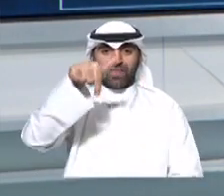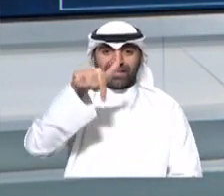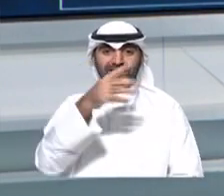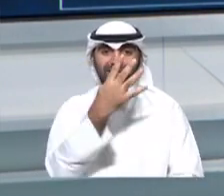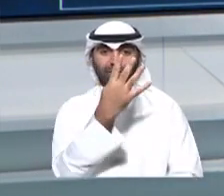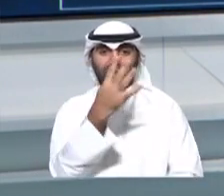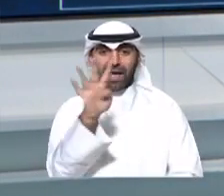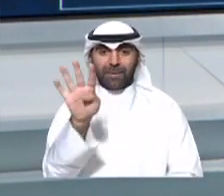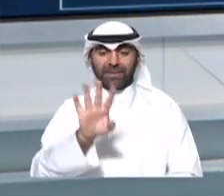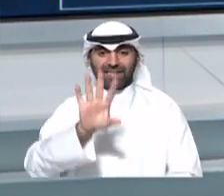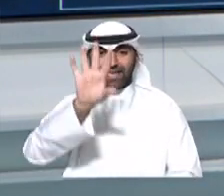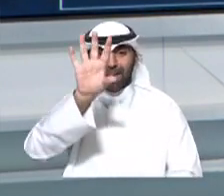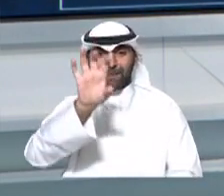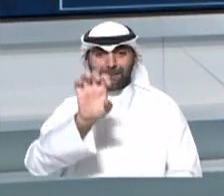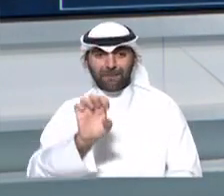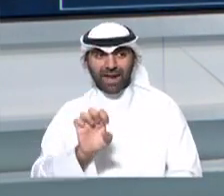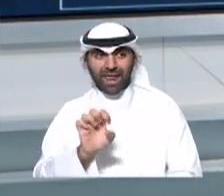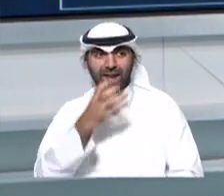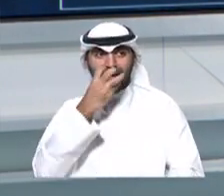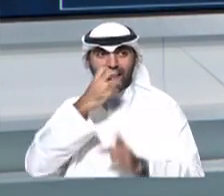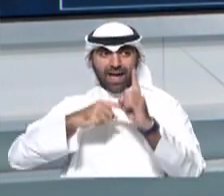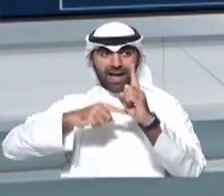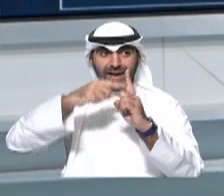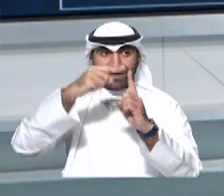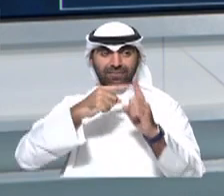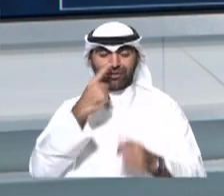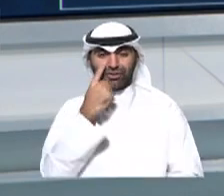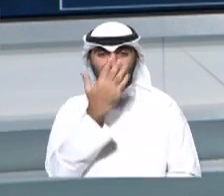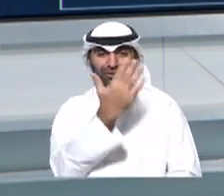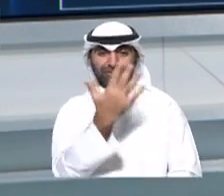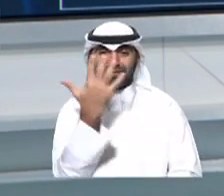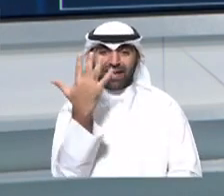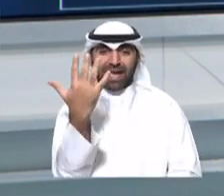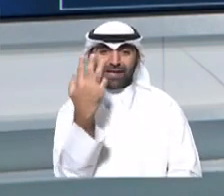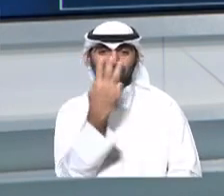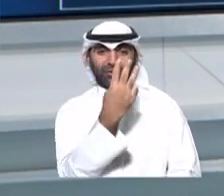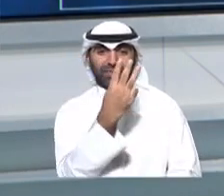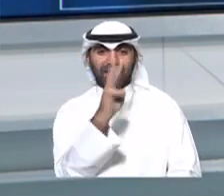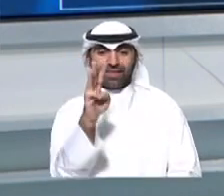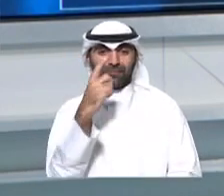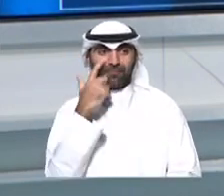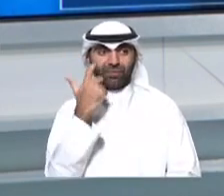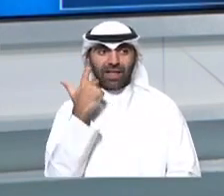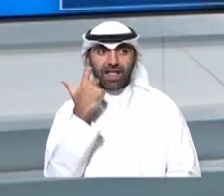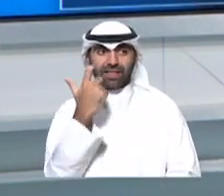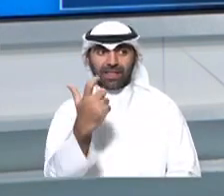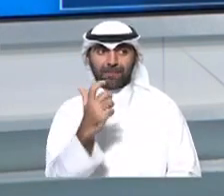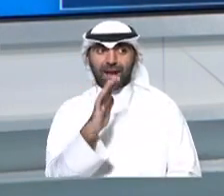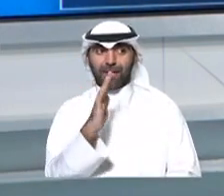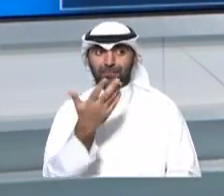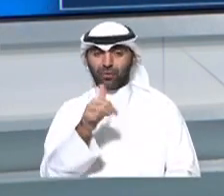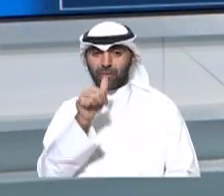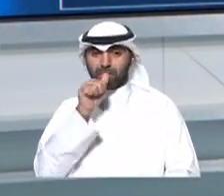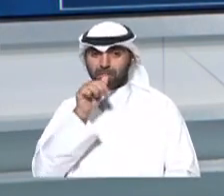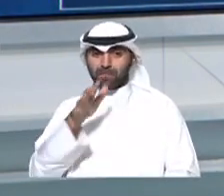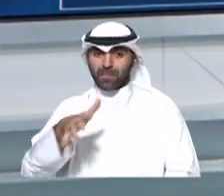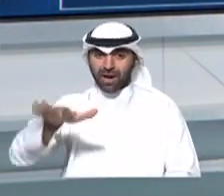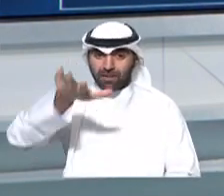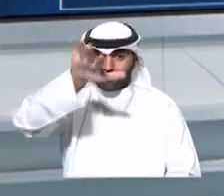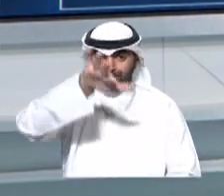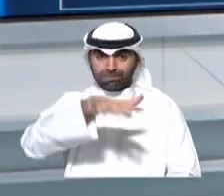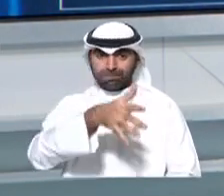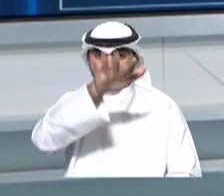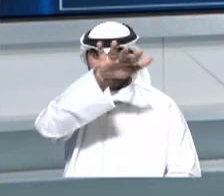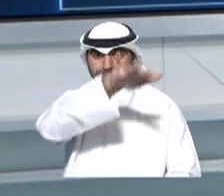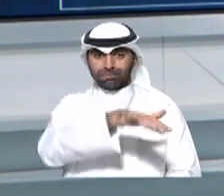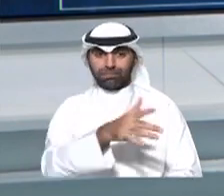في مدينة الكويت، لكن قد تزيد عن ذلك في المناطق الصحراوية والمكشوفة، أجواء قد تكون شديدة الحرارة خاصة خلال